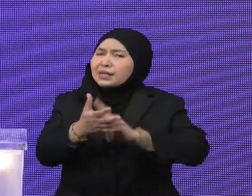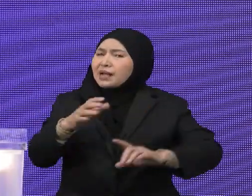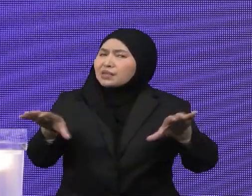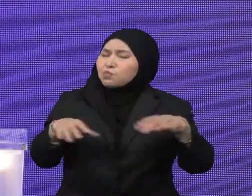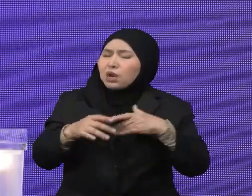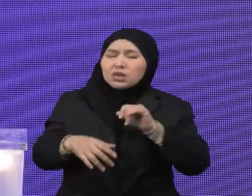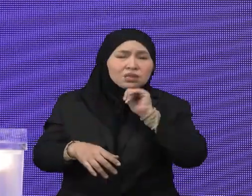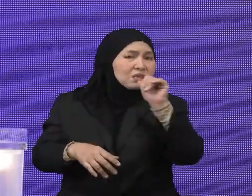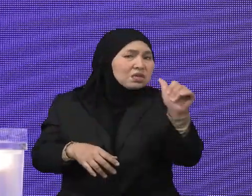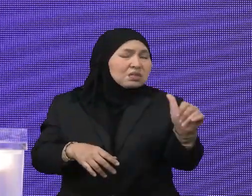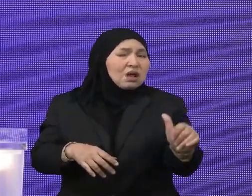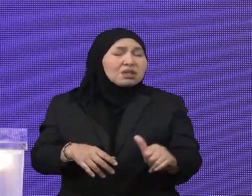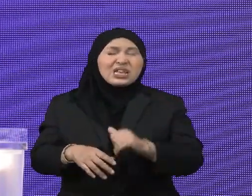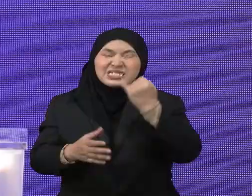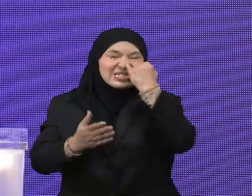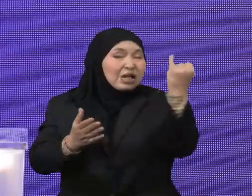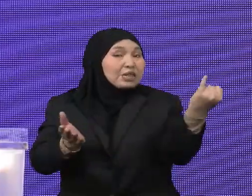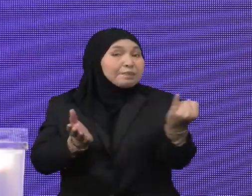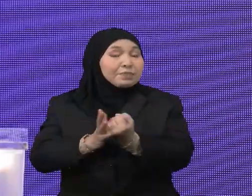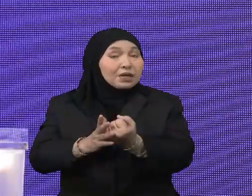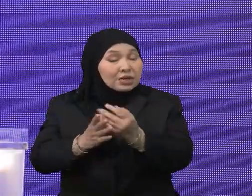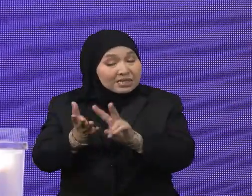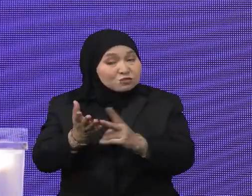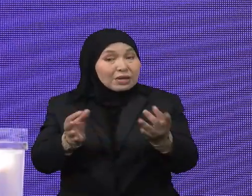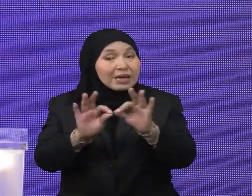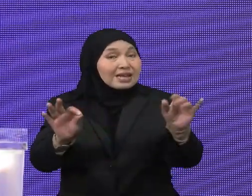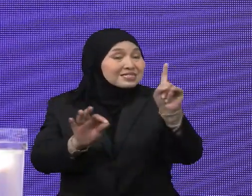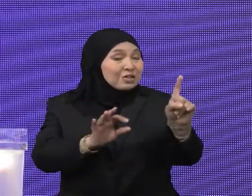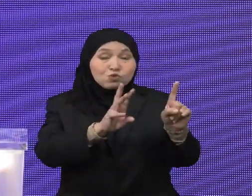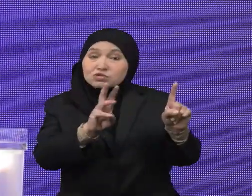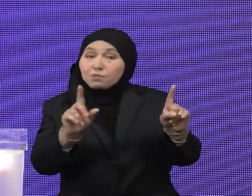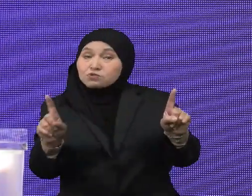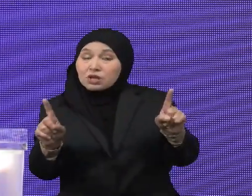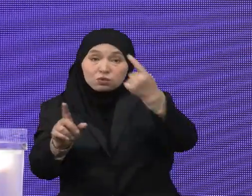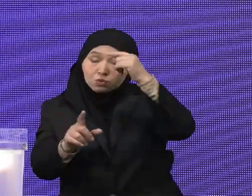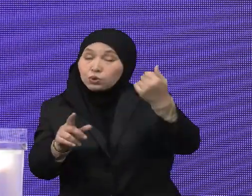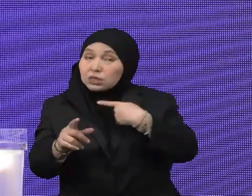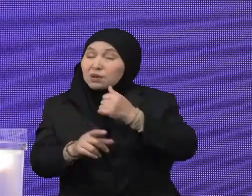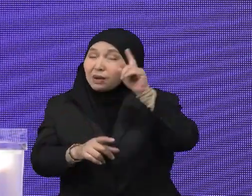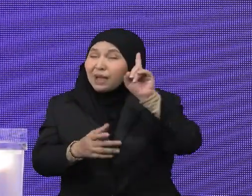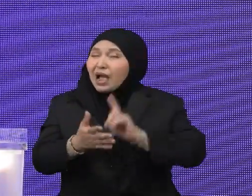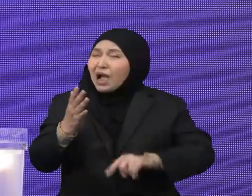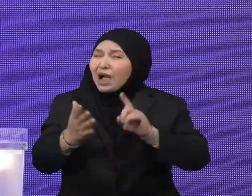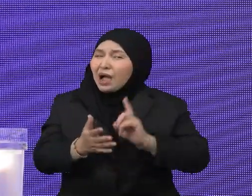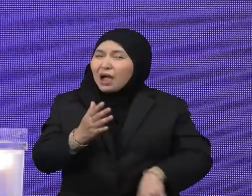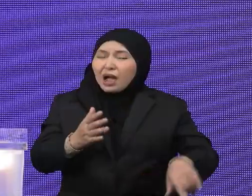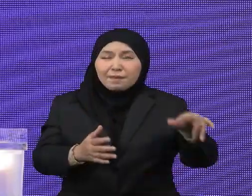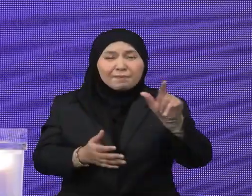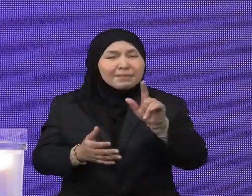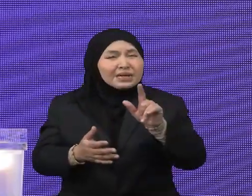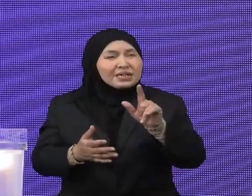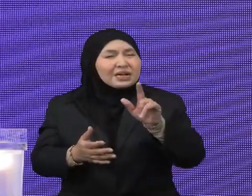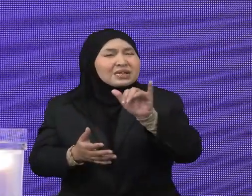tidak dizalimi ini adalah terjemahan dari pada ayat 161 untuk kita memahami apakah asbabun nuzul atau